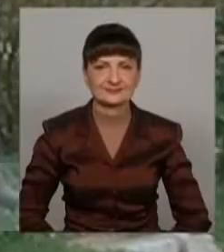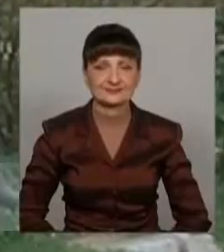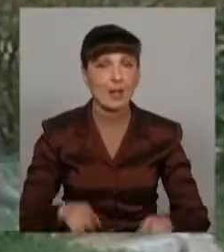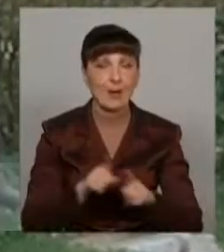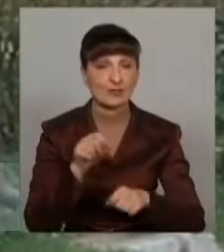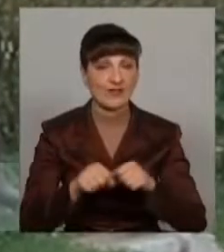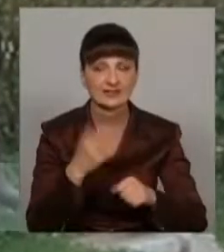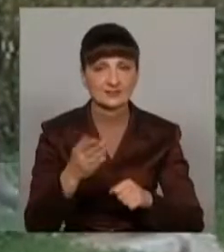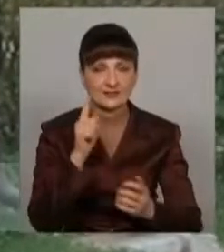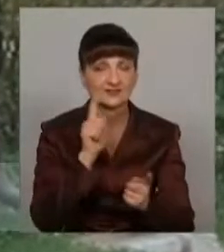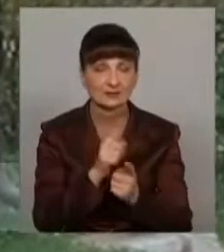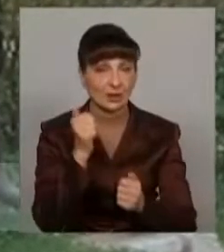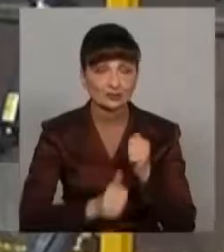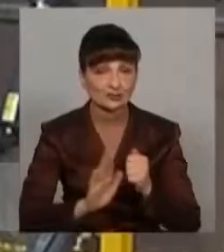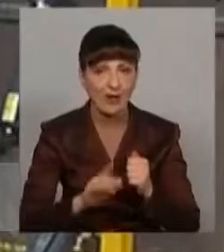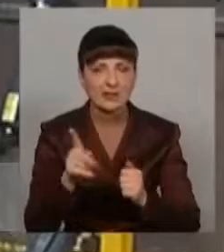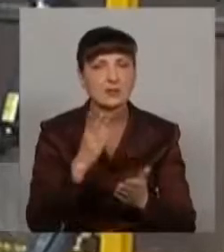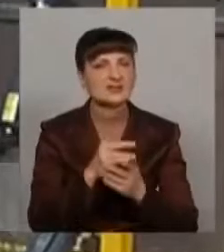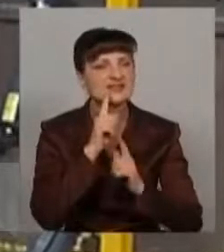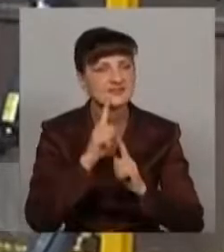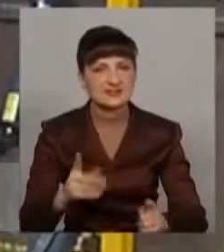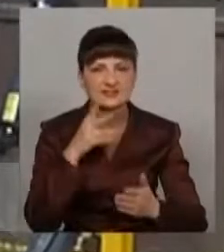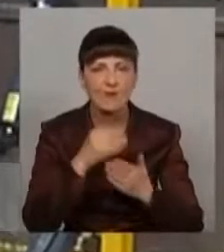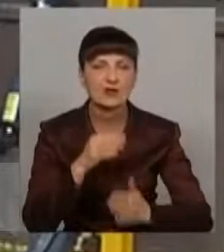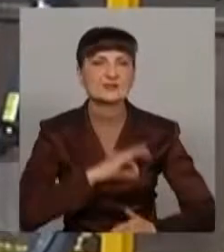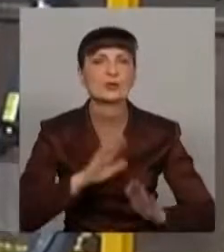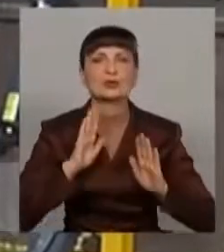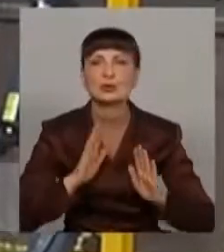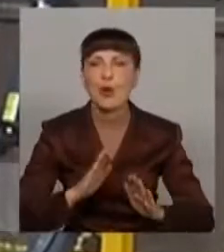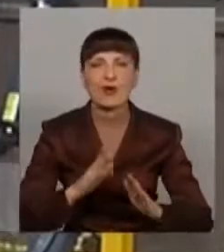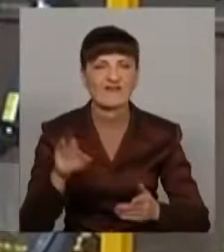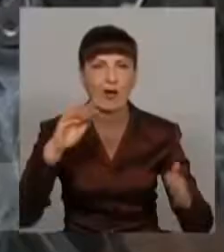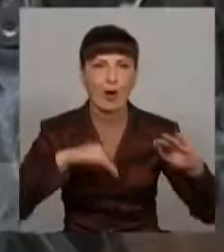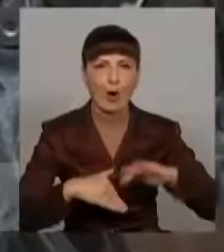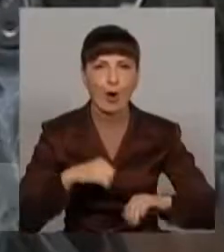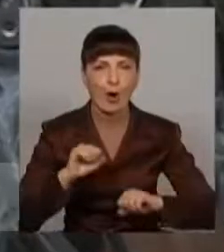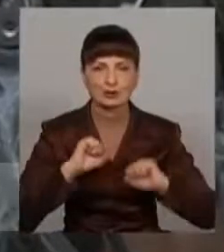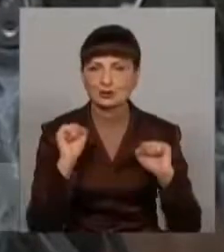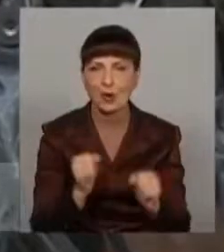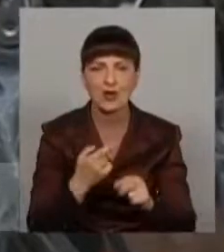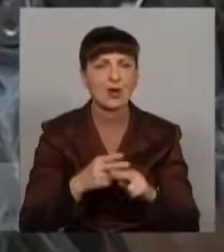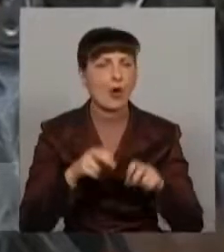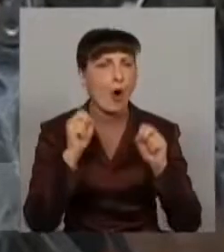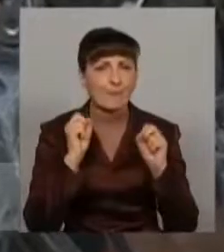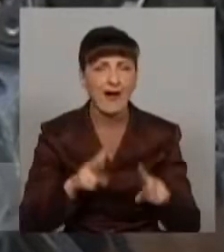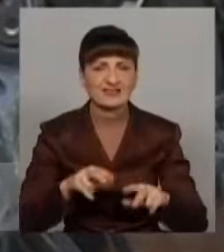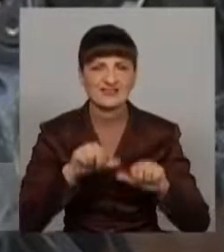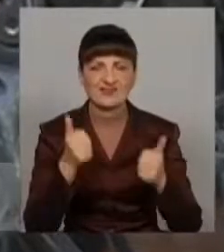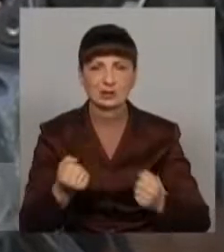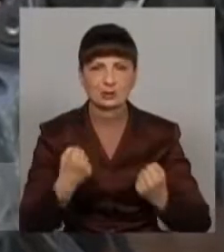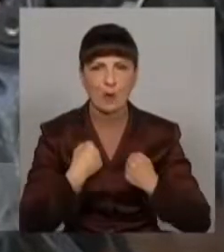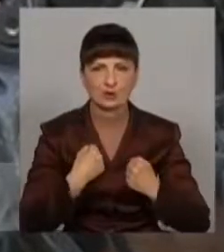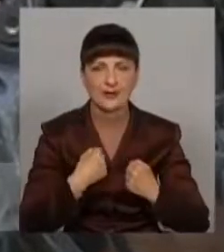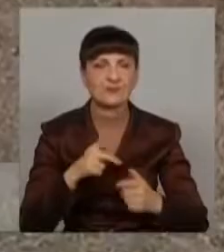Подобные велосипеды встретишь нечасто. Они имеют свою специфику и используются только в даунхилле. Это один из самых экстремальных видов спорта. Суть – как